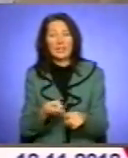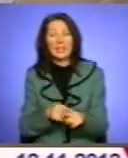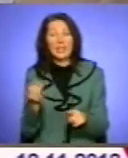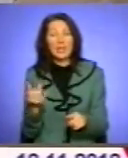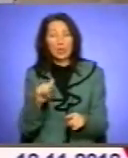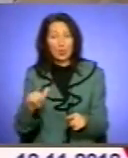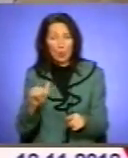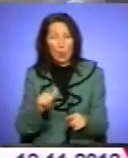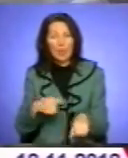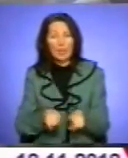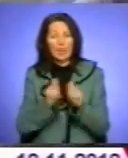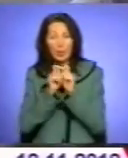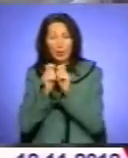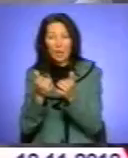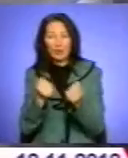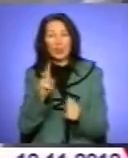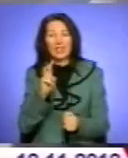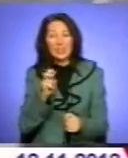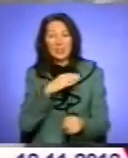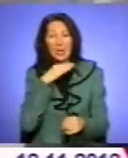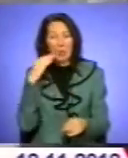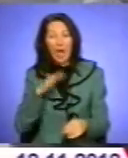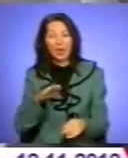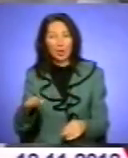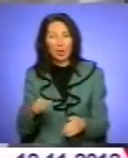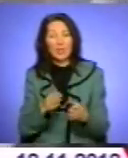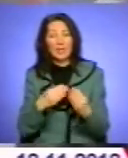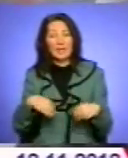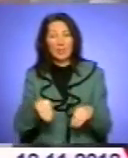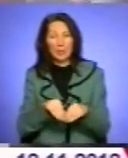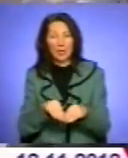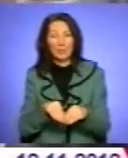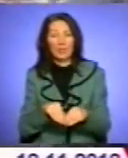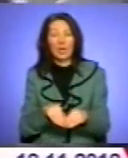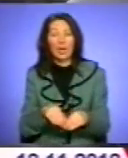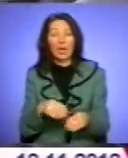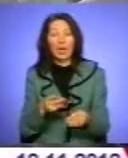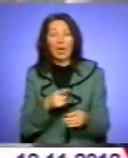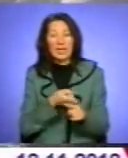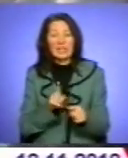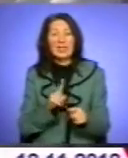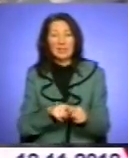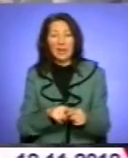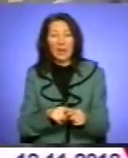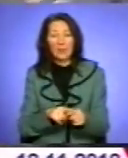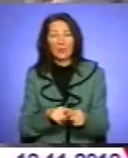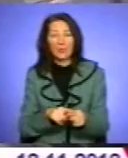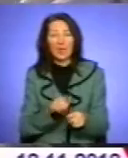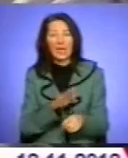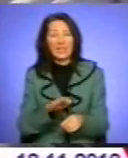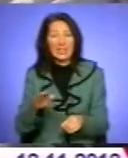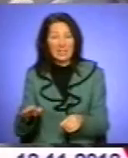200 багатодітних родин. Наша ярмарка не проходила без видачі подарунків. Це